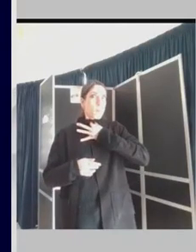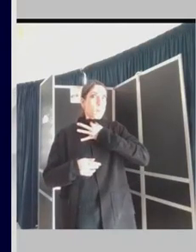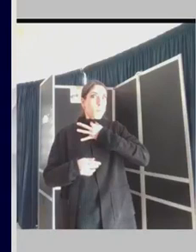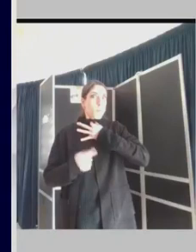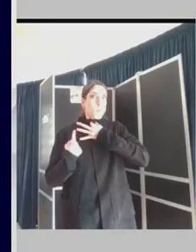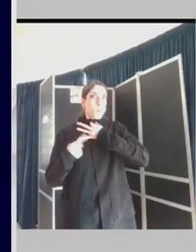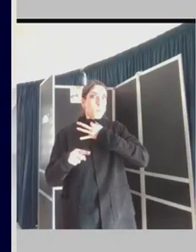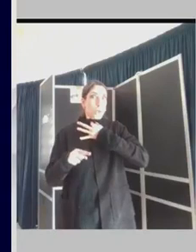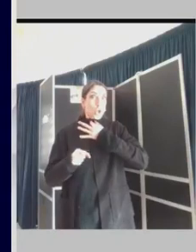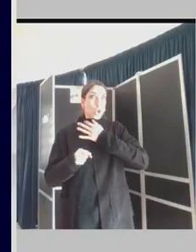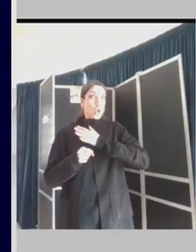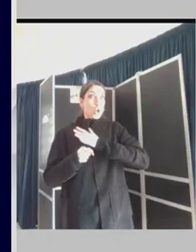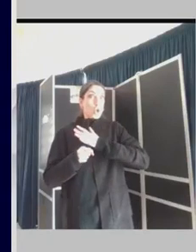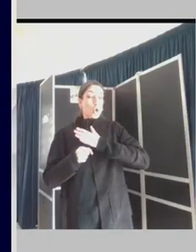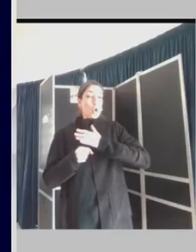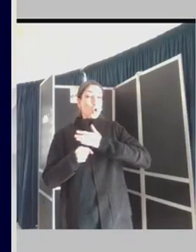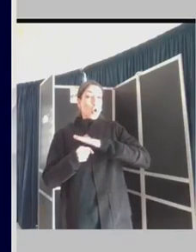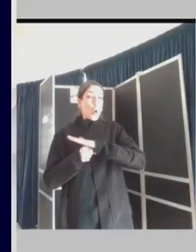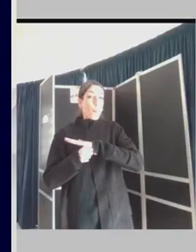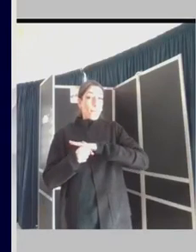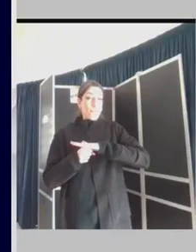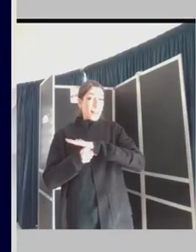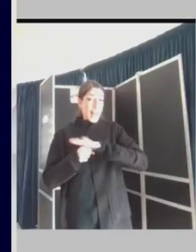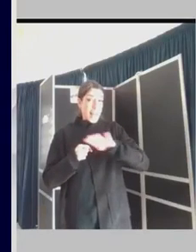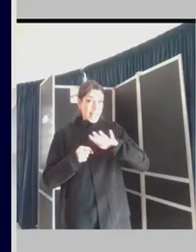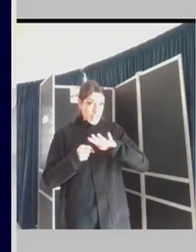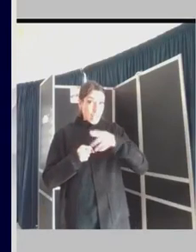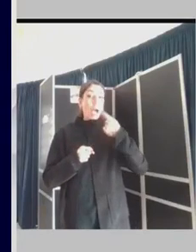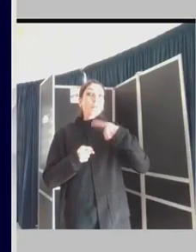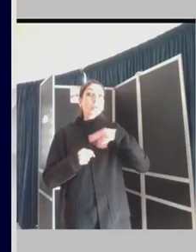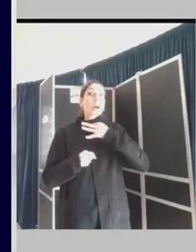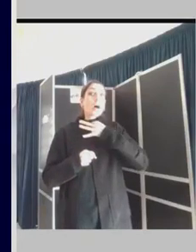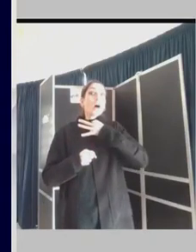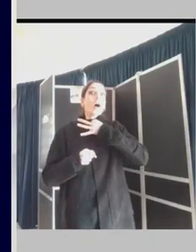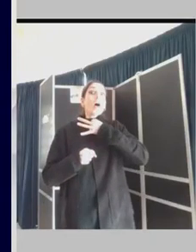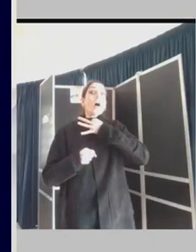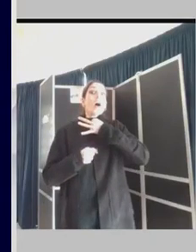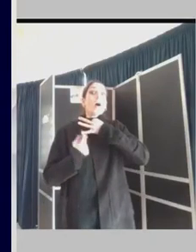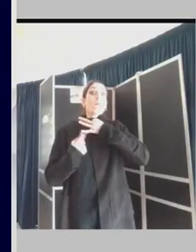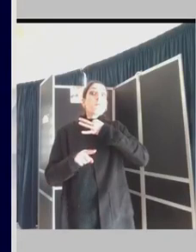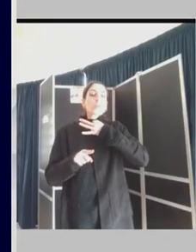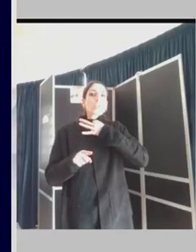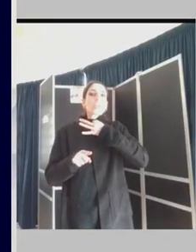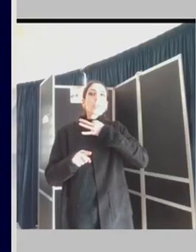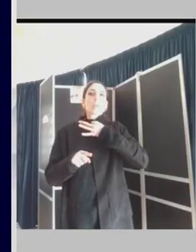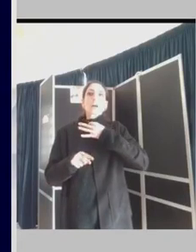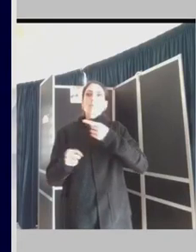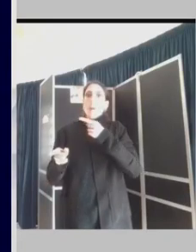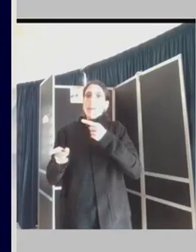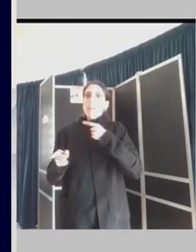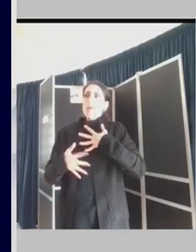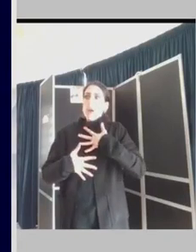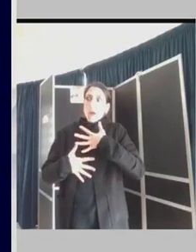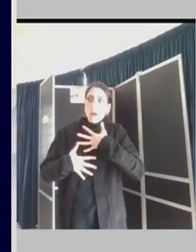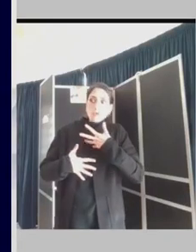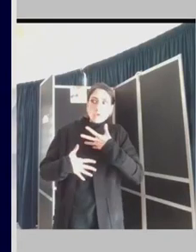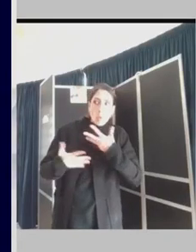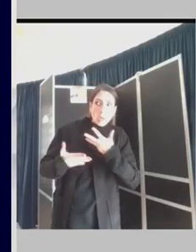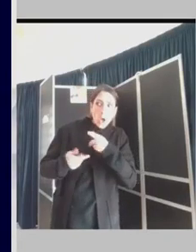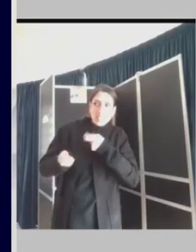non è completa va incitata a tossire, parlare, respirare, ma se